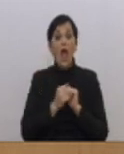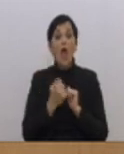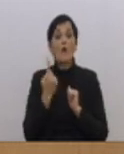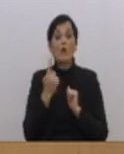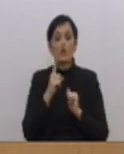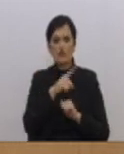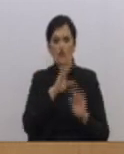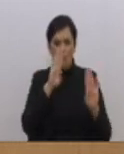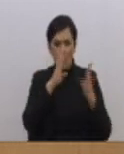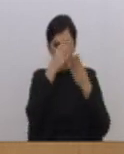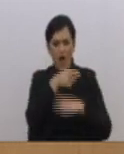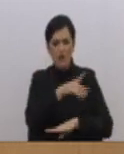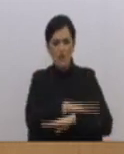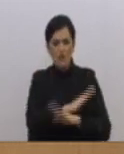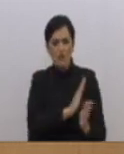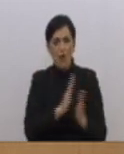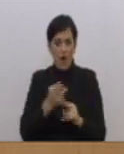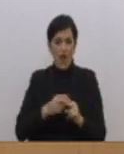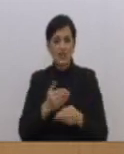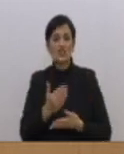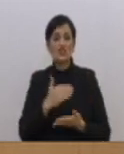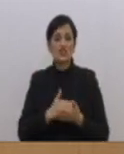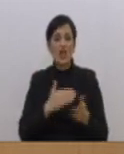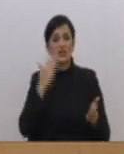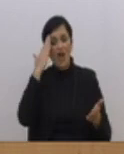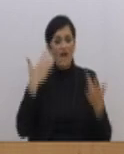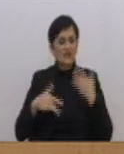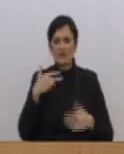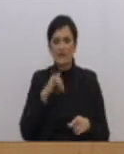მოიგეცით მოღალატურად. აი ეს არის შედეგი და ვერ გაიმართებთ აქ თავს.